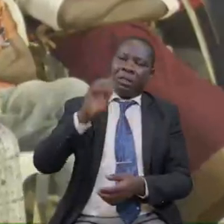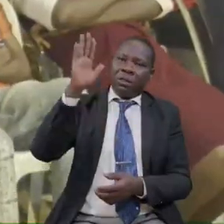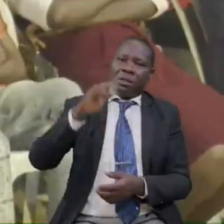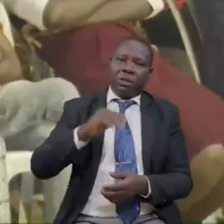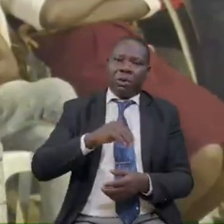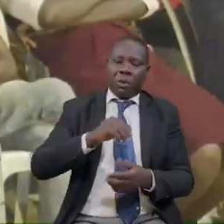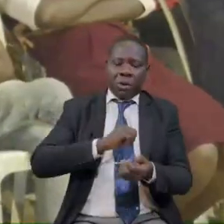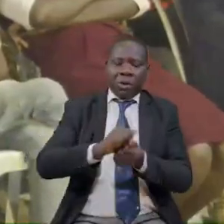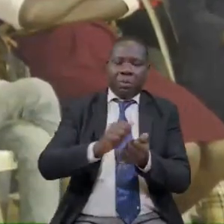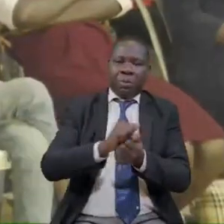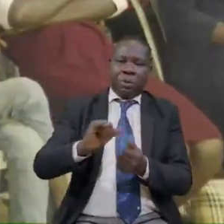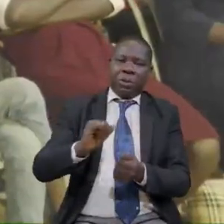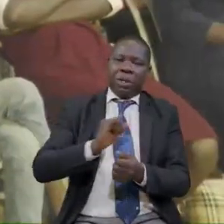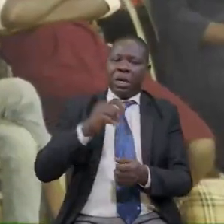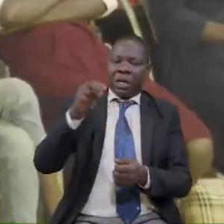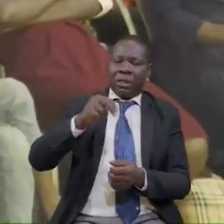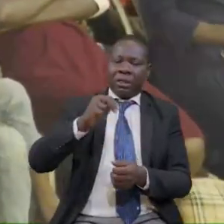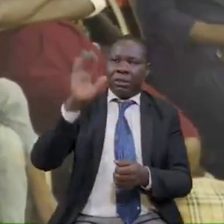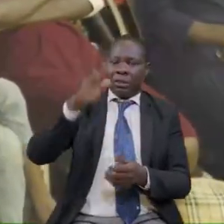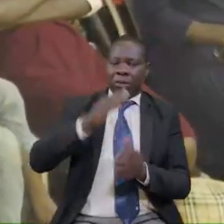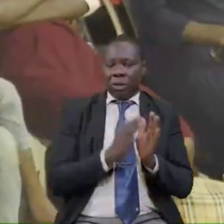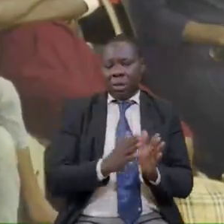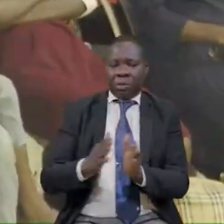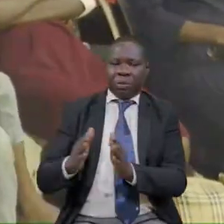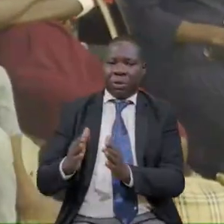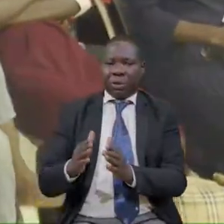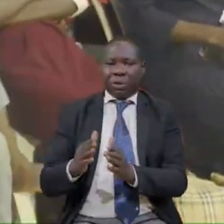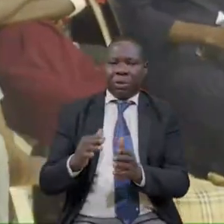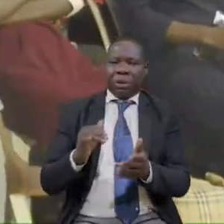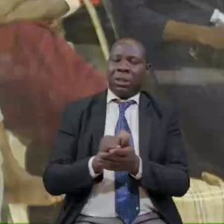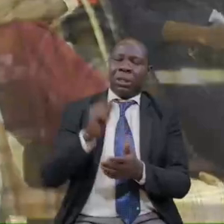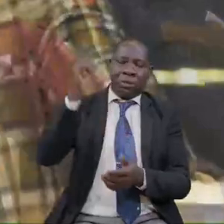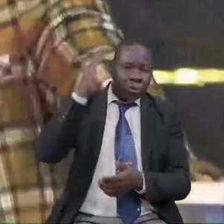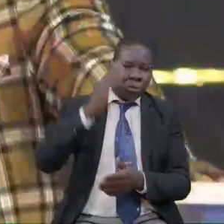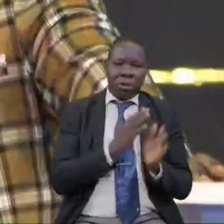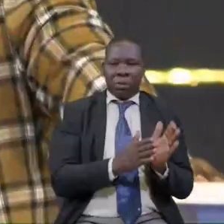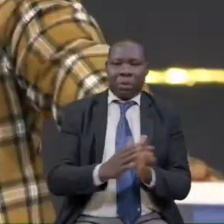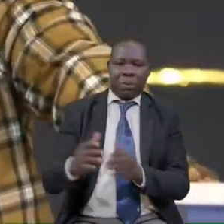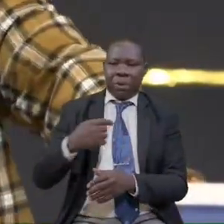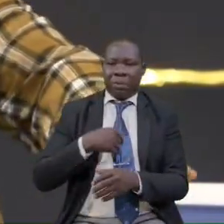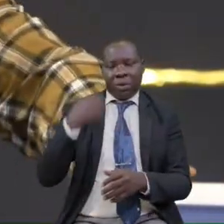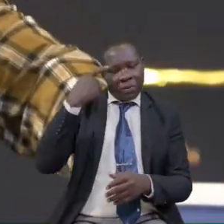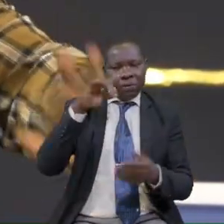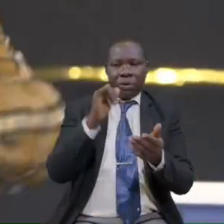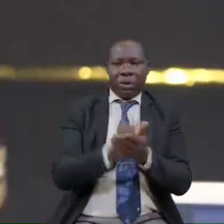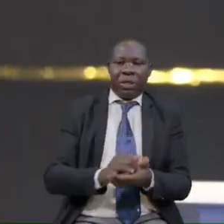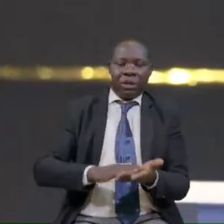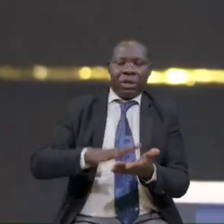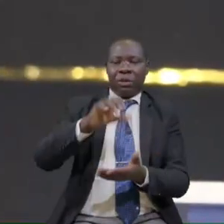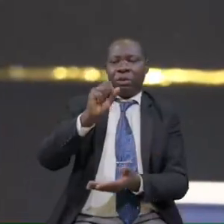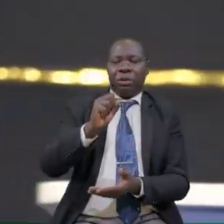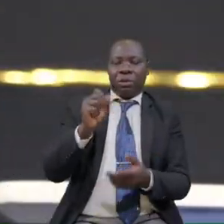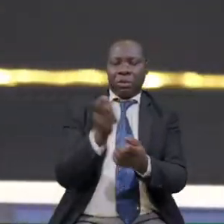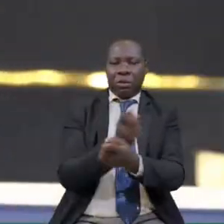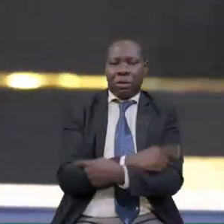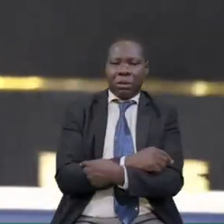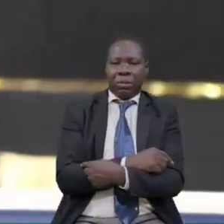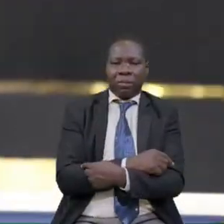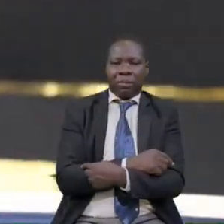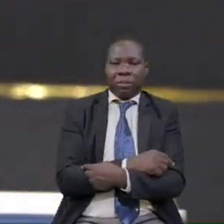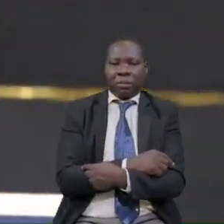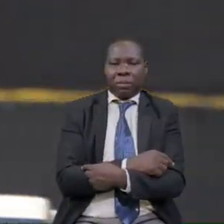ta purification, j'ai besoin de ta préparation qui va me préparer pour ce jour glorieux, les